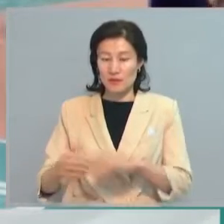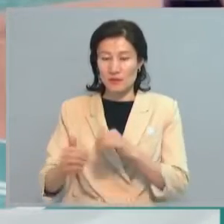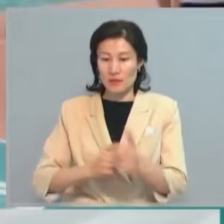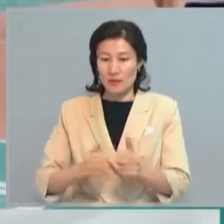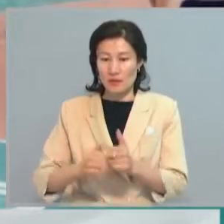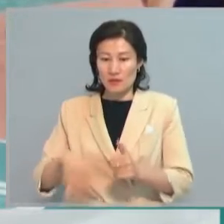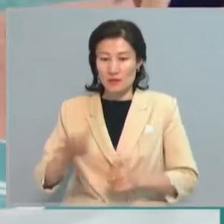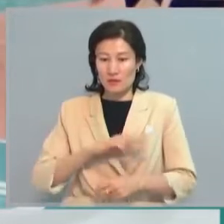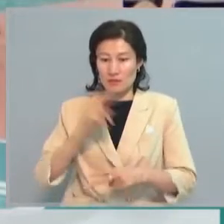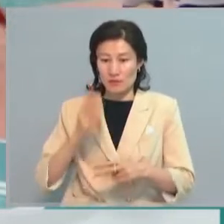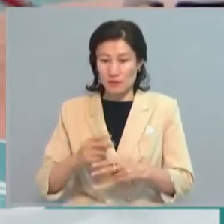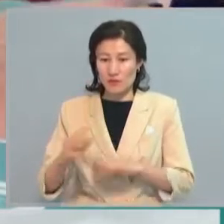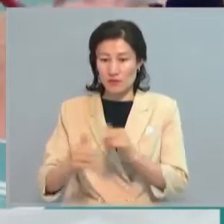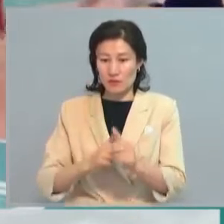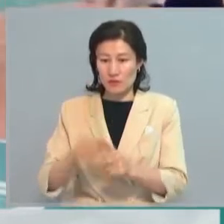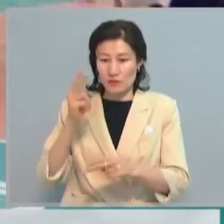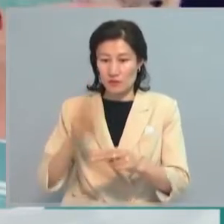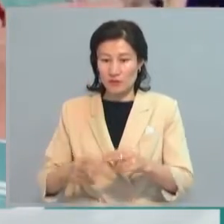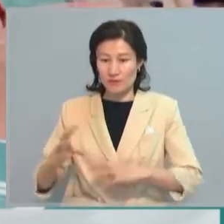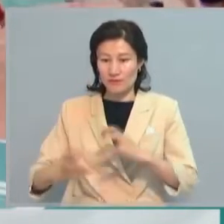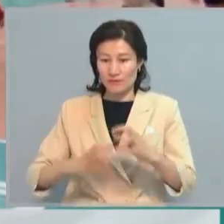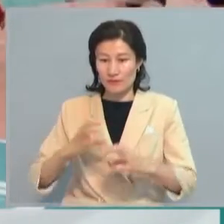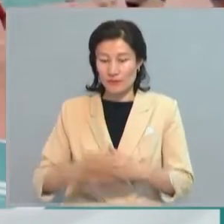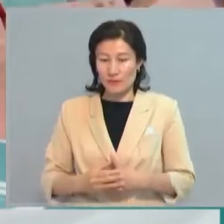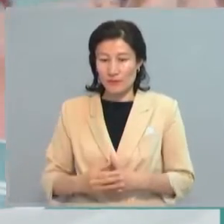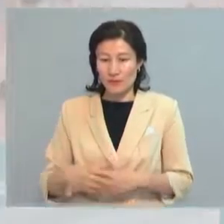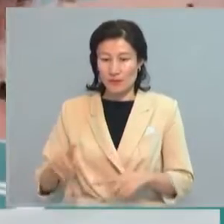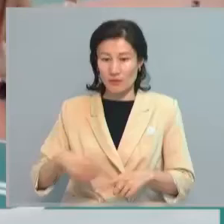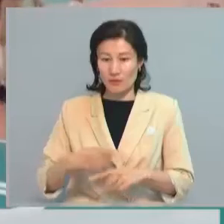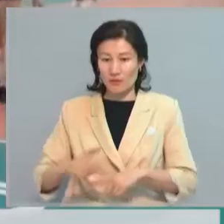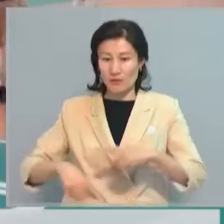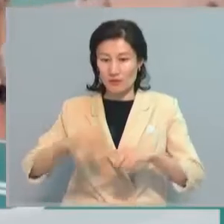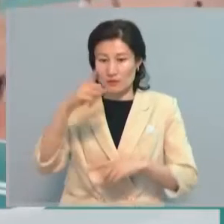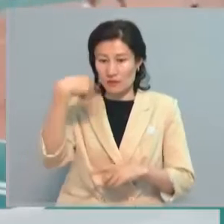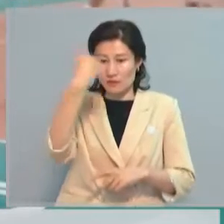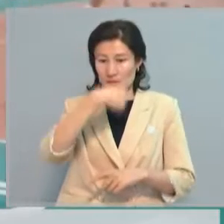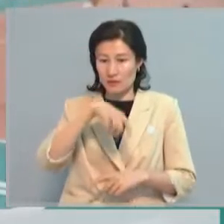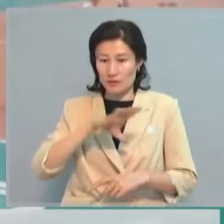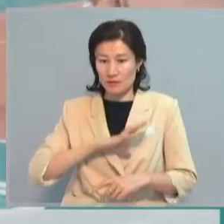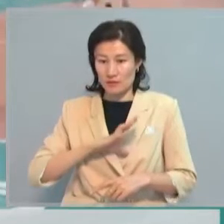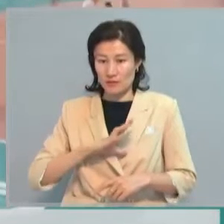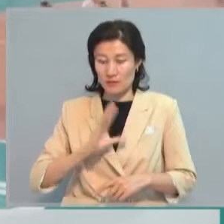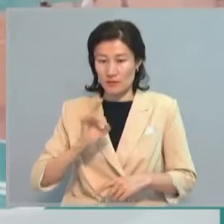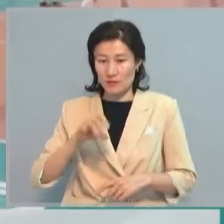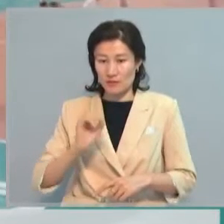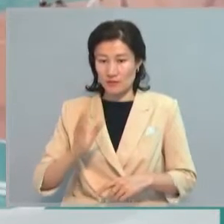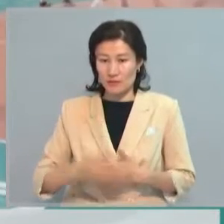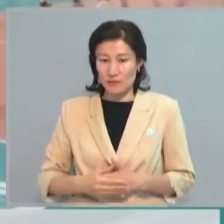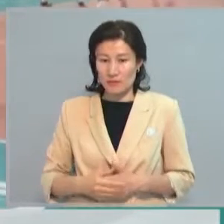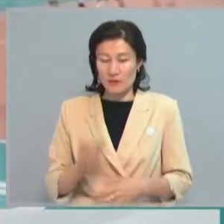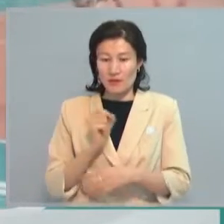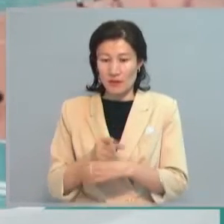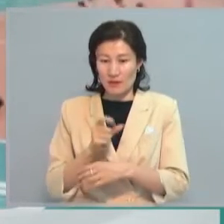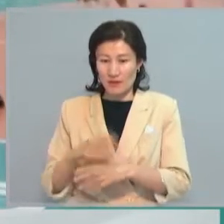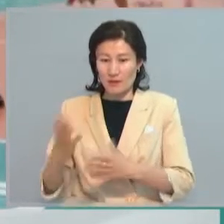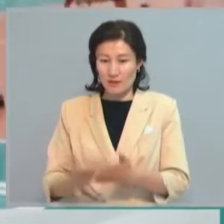Таластық турдың соңына дейін, чемпионаттың соңына дейін. Енді нәтиже осындай болып отыр. Келесі жылға тек қана алтыннан